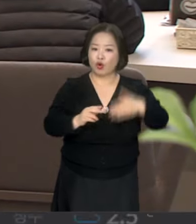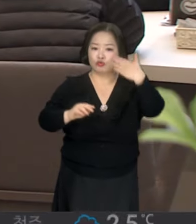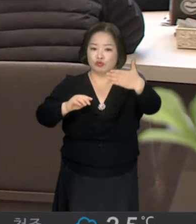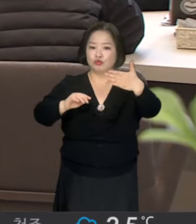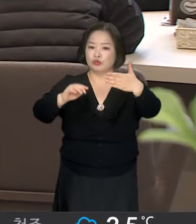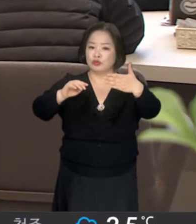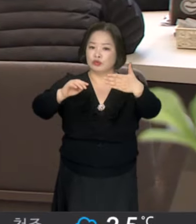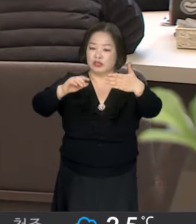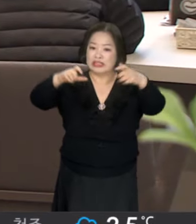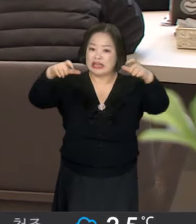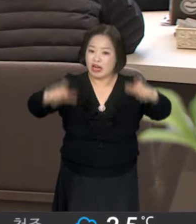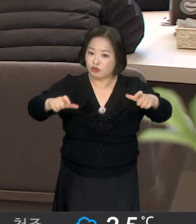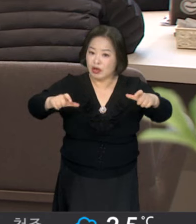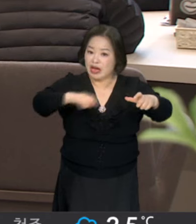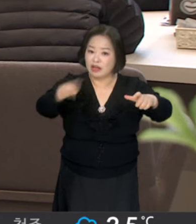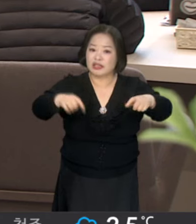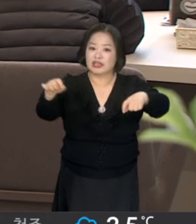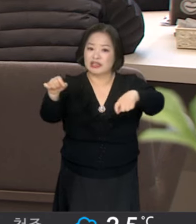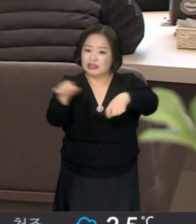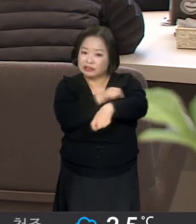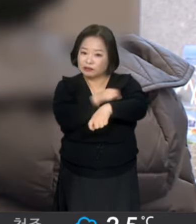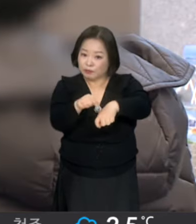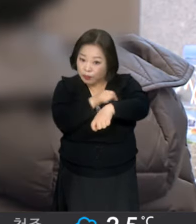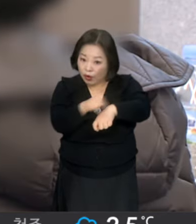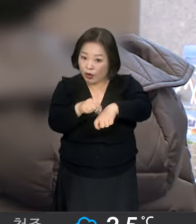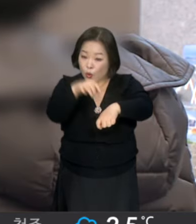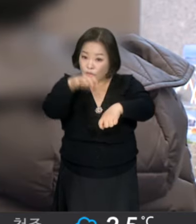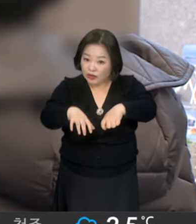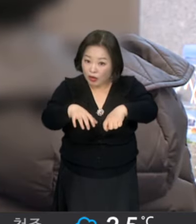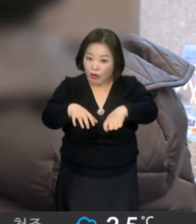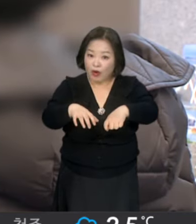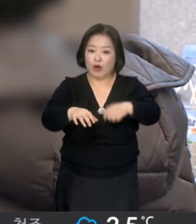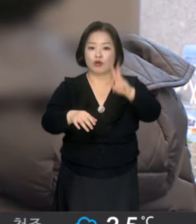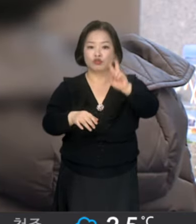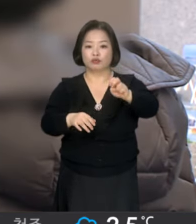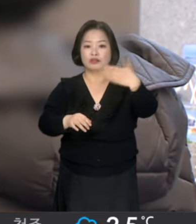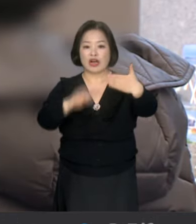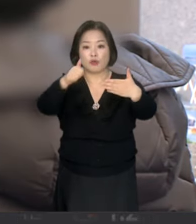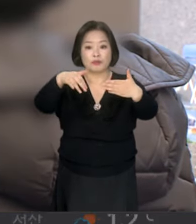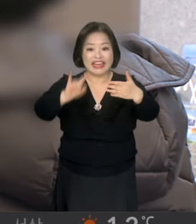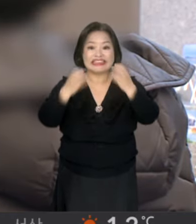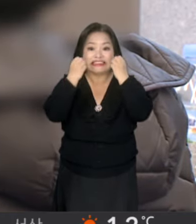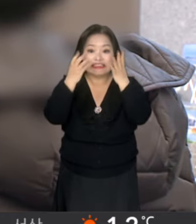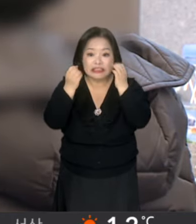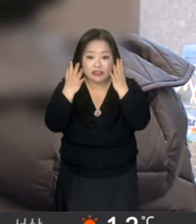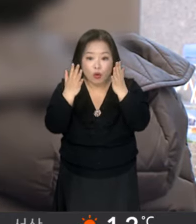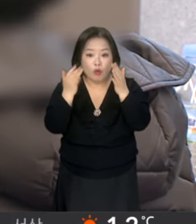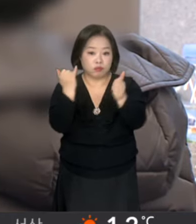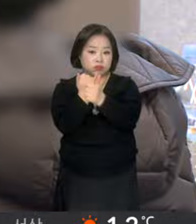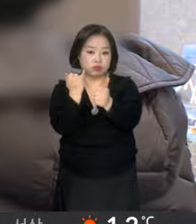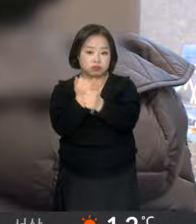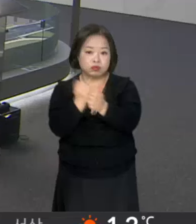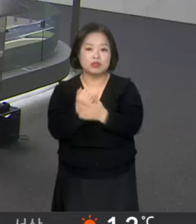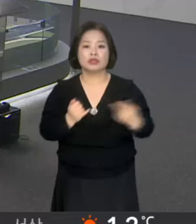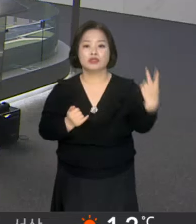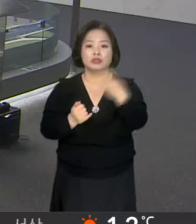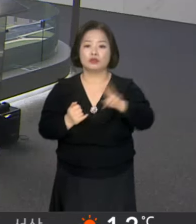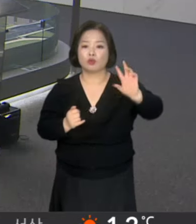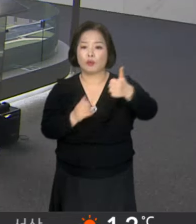아파트만 특별공급으로 가하다는 기이지 상황에서 29 가구가 배정된 신혼 특공에 2,500여명이